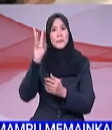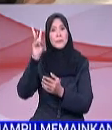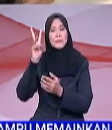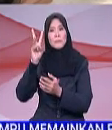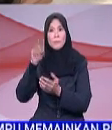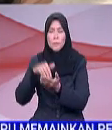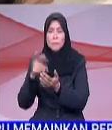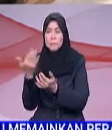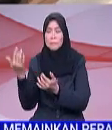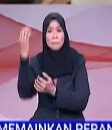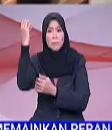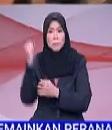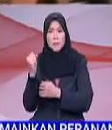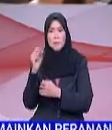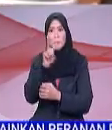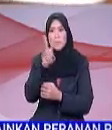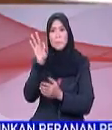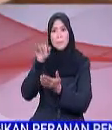4,693 pemandu bas,